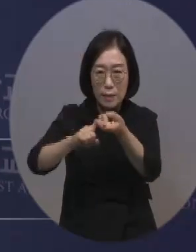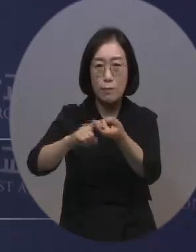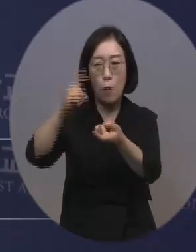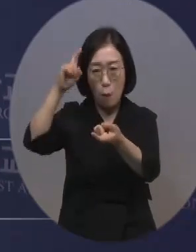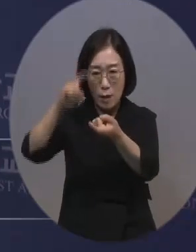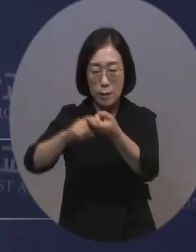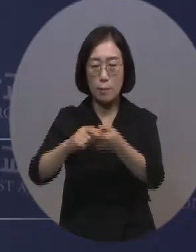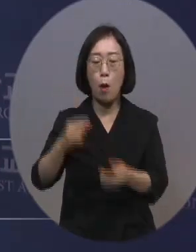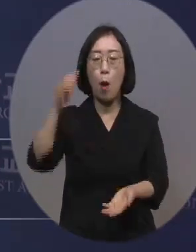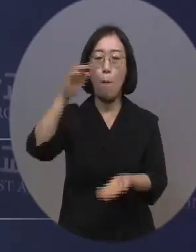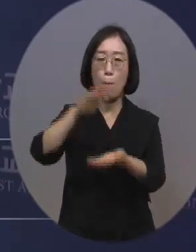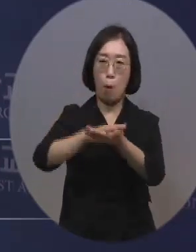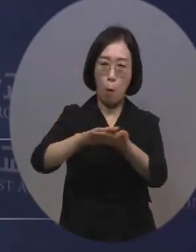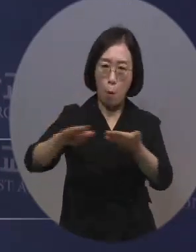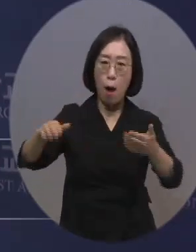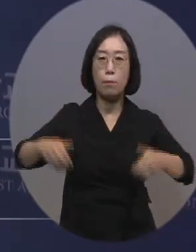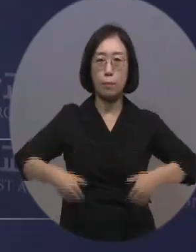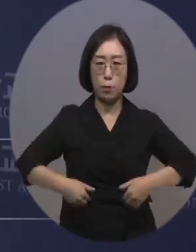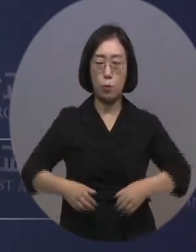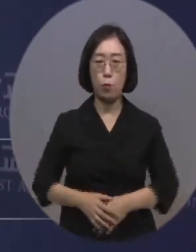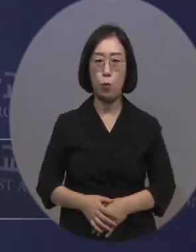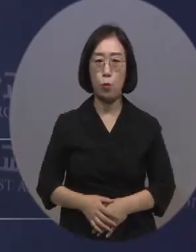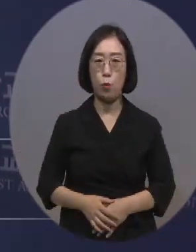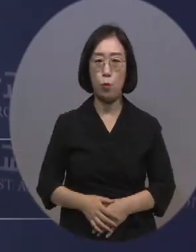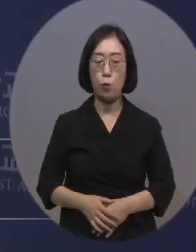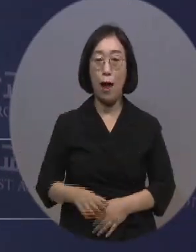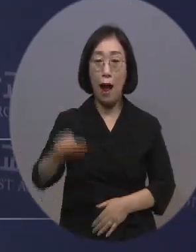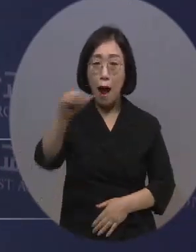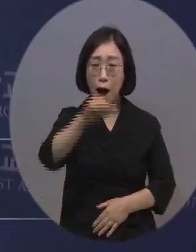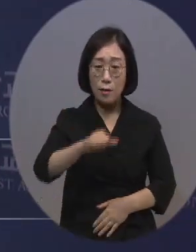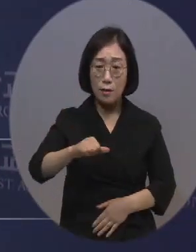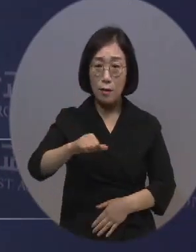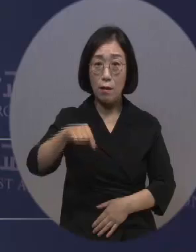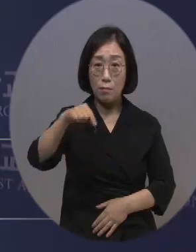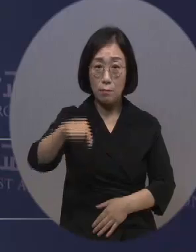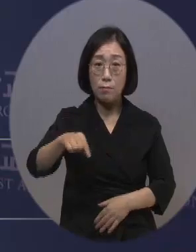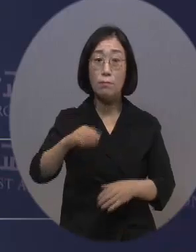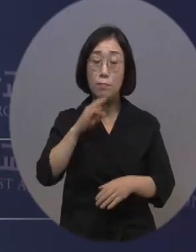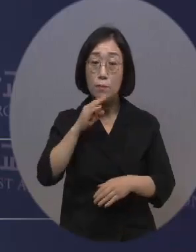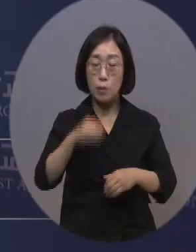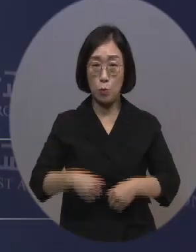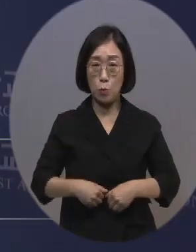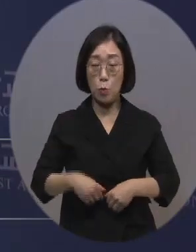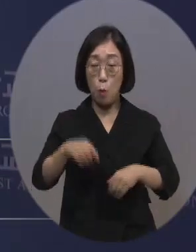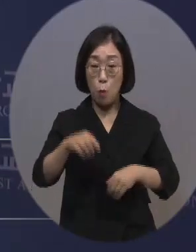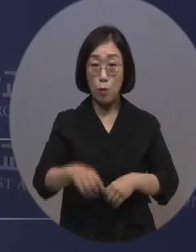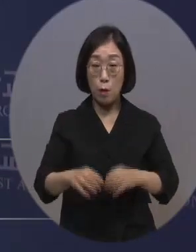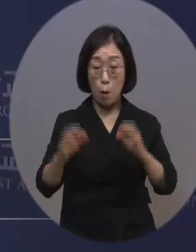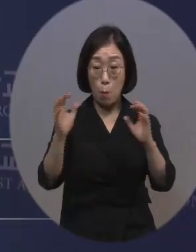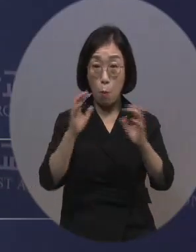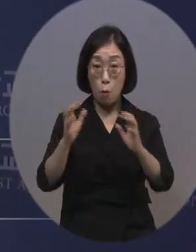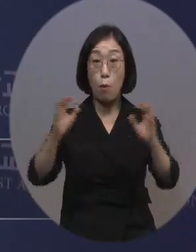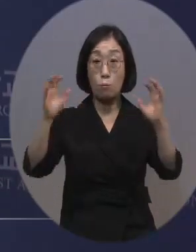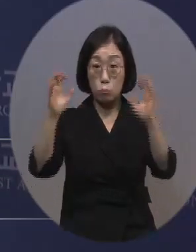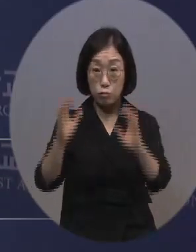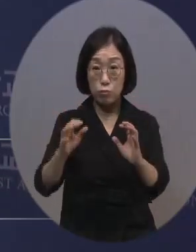동북아 평화, 한반도 평화는 너무나 중요하니까요. 그래서 이 GKF는 국제